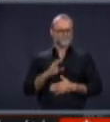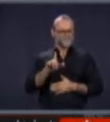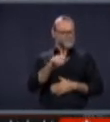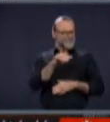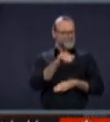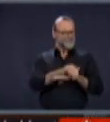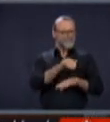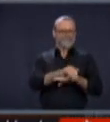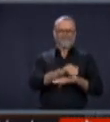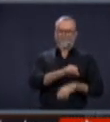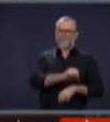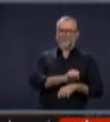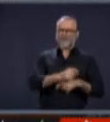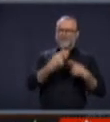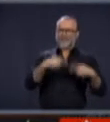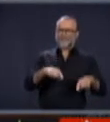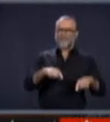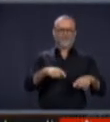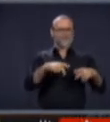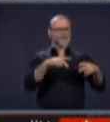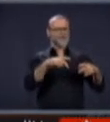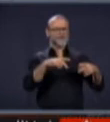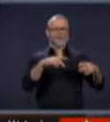avant son chiffre